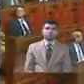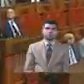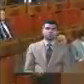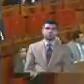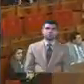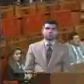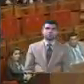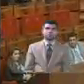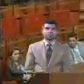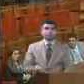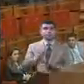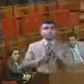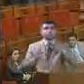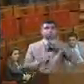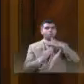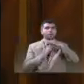رفعت الجلسة.